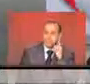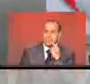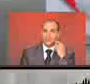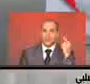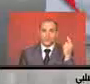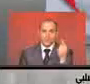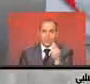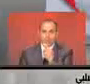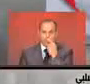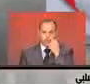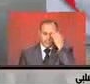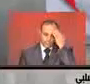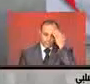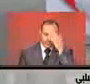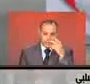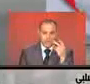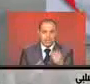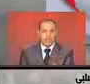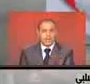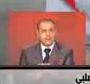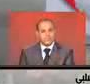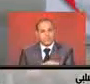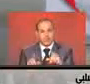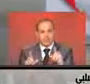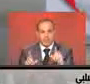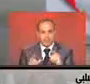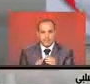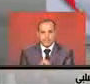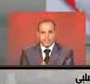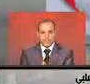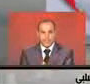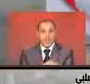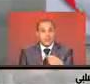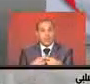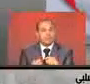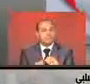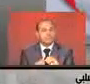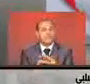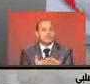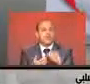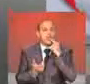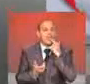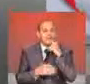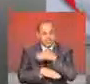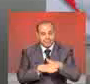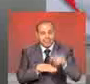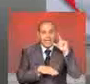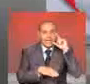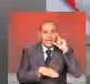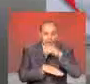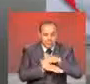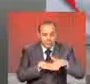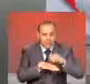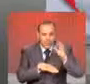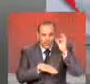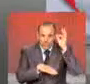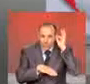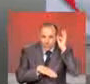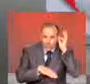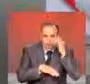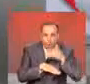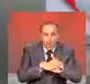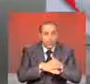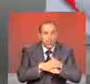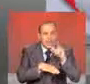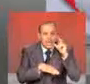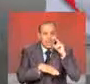تزداد نشرة الأخبار من الوطنية الأولى، أهلا بكم. تزداد حدة التوتر على الطرف الليبي من معبر راس جدير الحدودي،